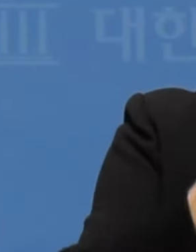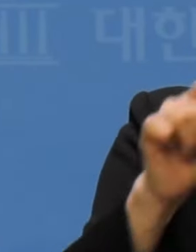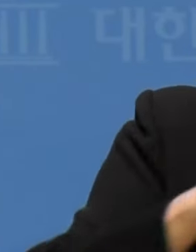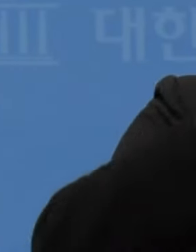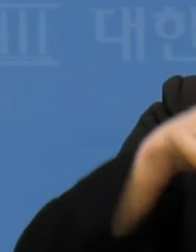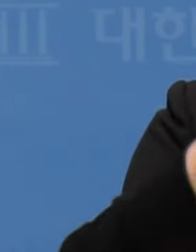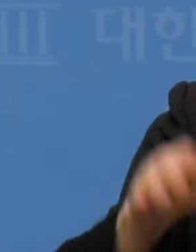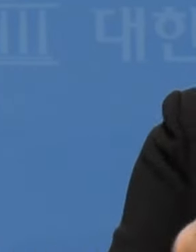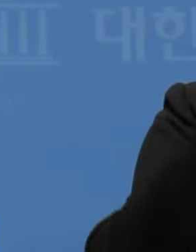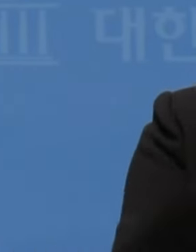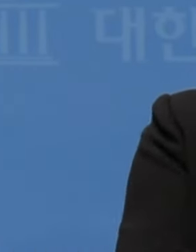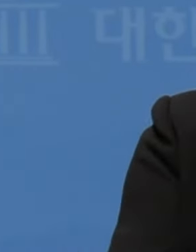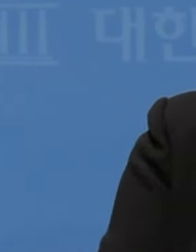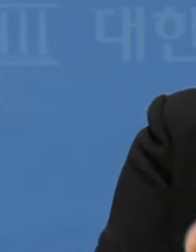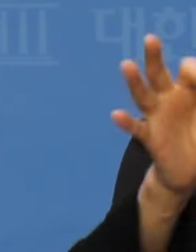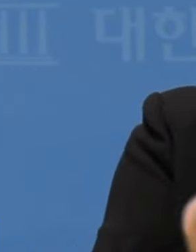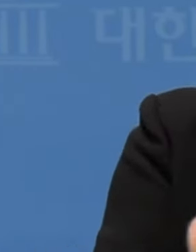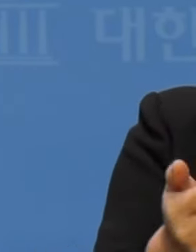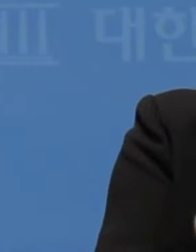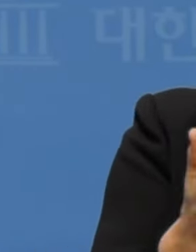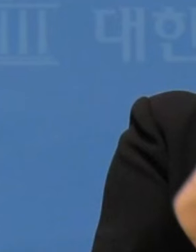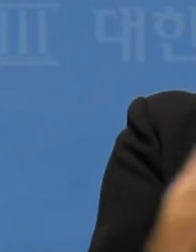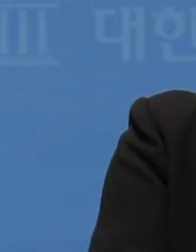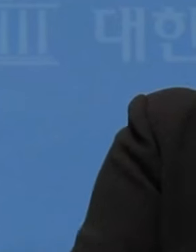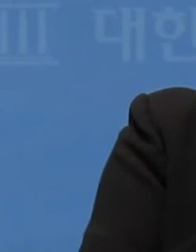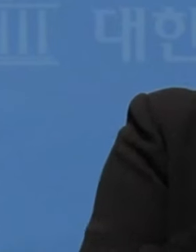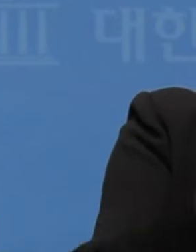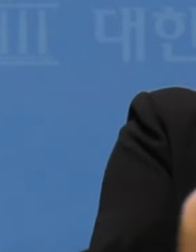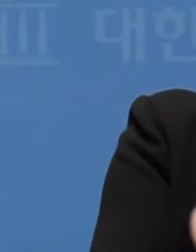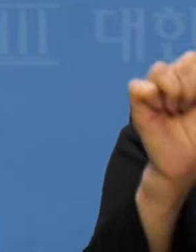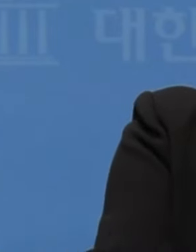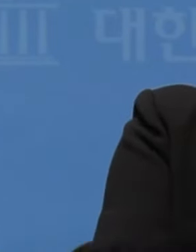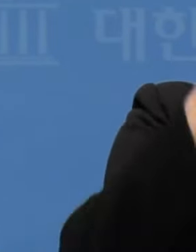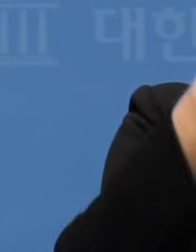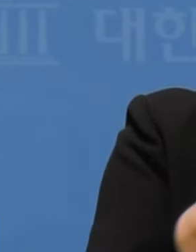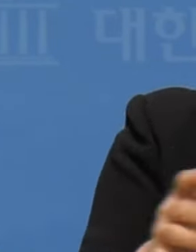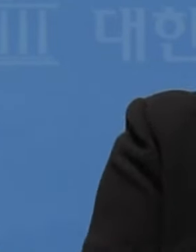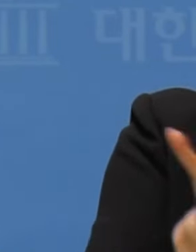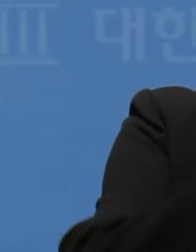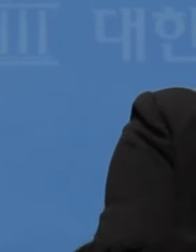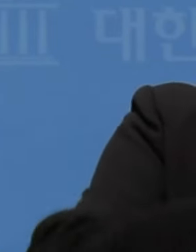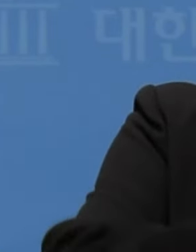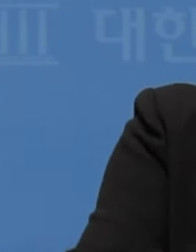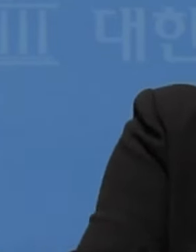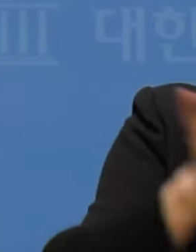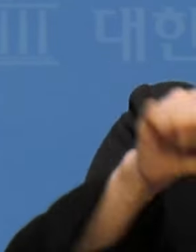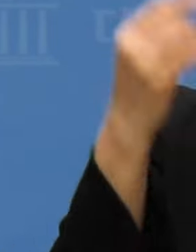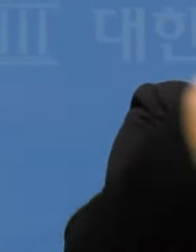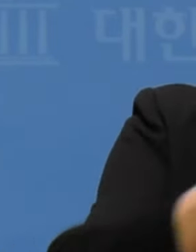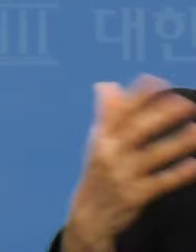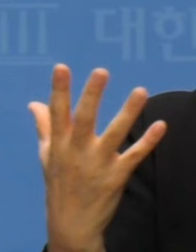사회적 거리두기, 영업 운영 제한, 백신 패스 등 감염법에 근거한 상권 말살 정책을